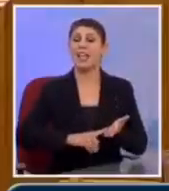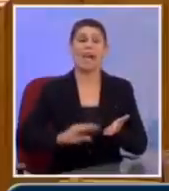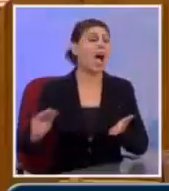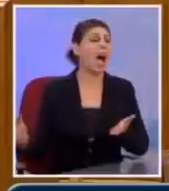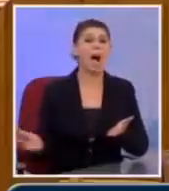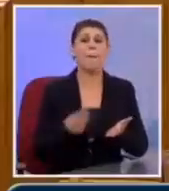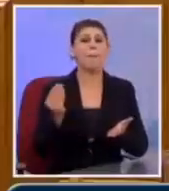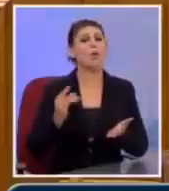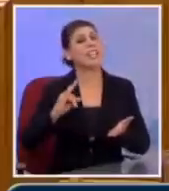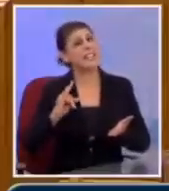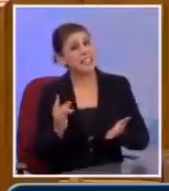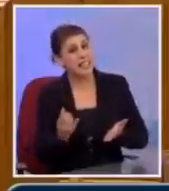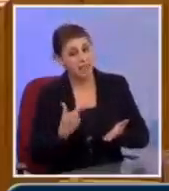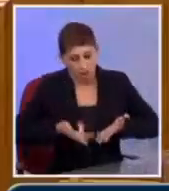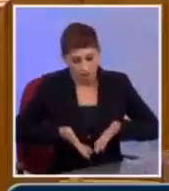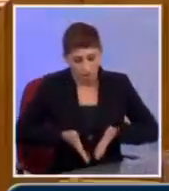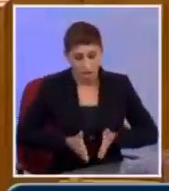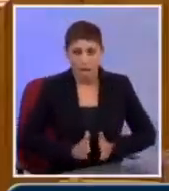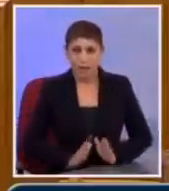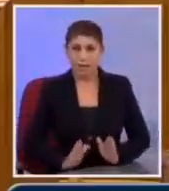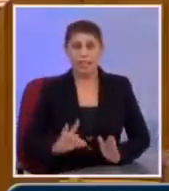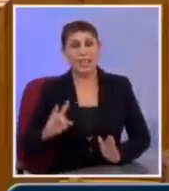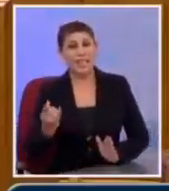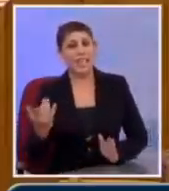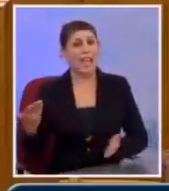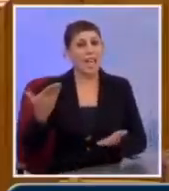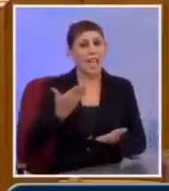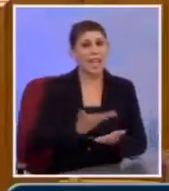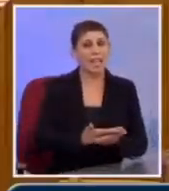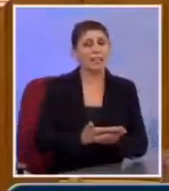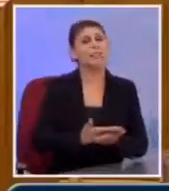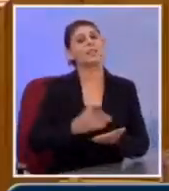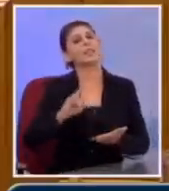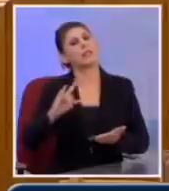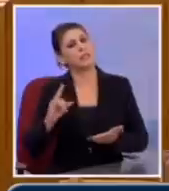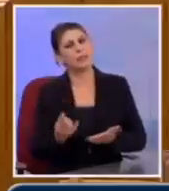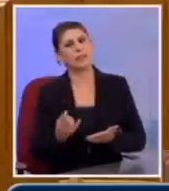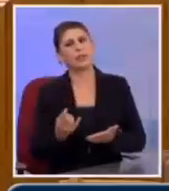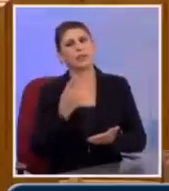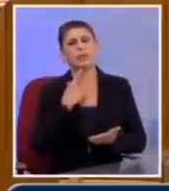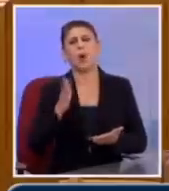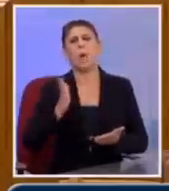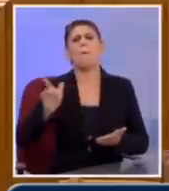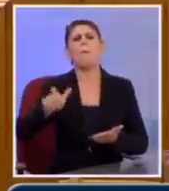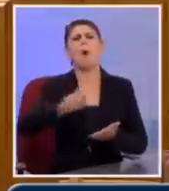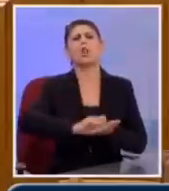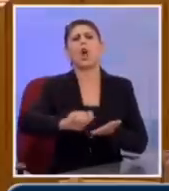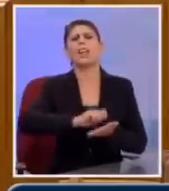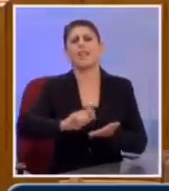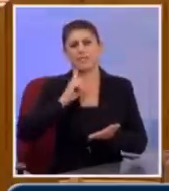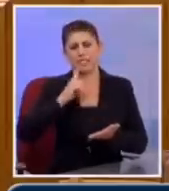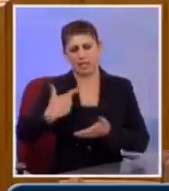αποκτάμε είτε με γέννηση, είτε με αίτηση, είτε με πολιτογράφηση, θα πρέπει